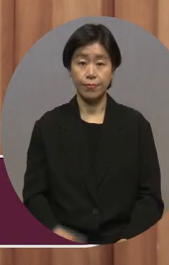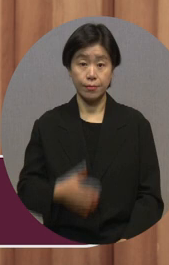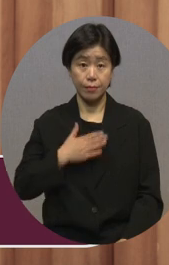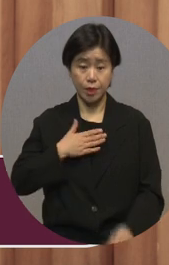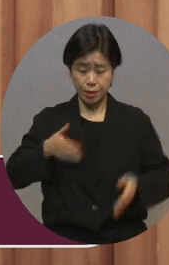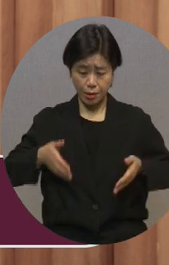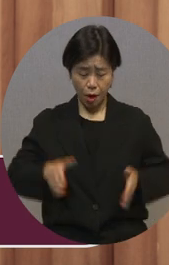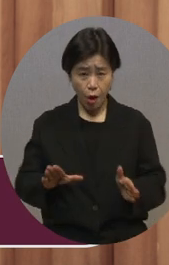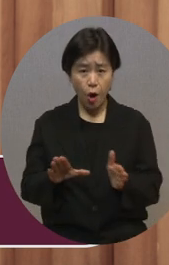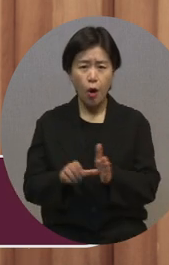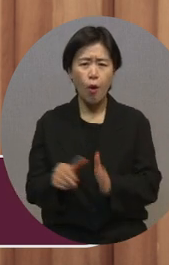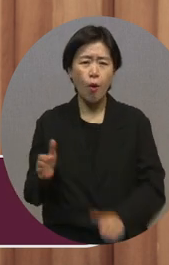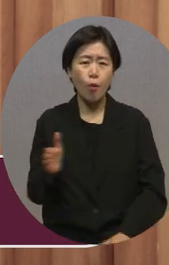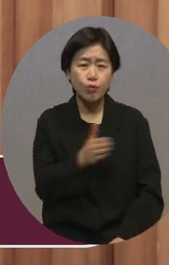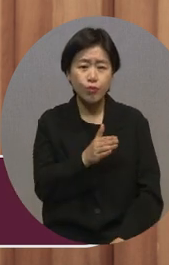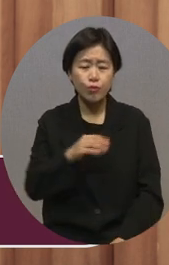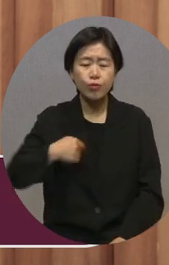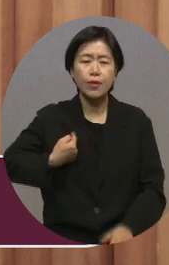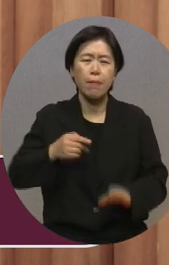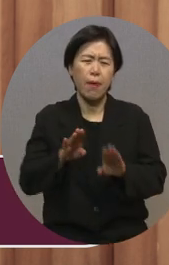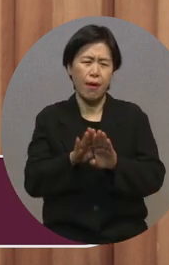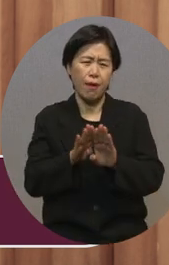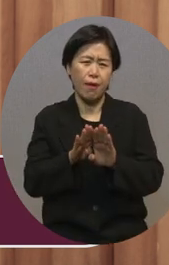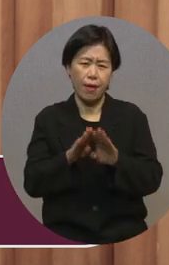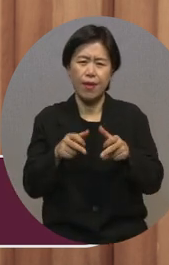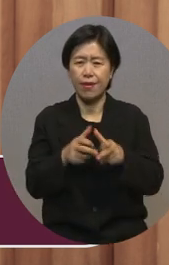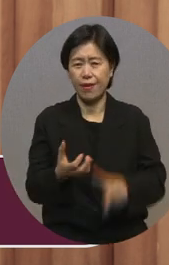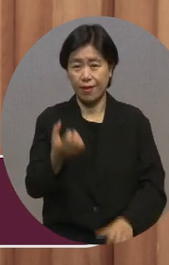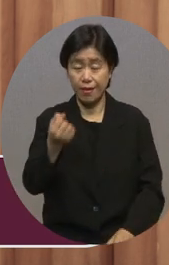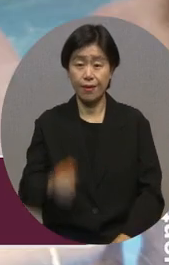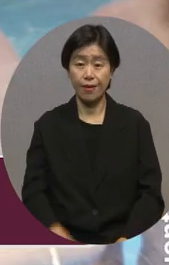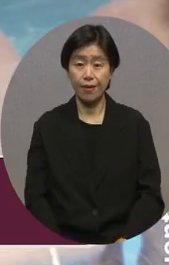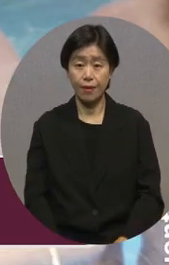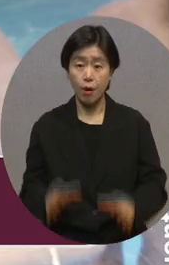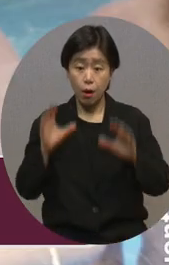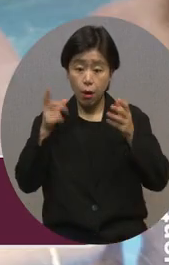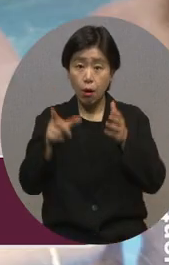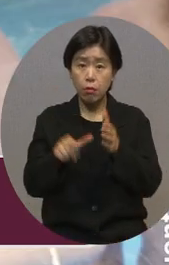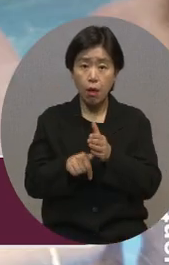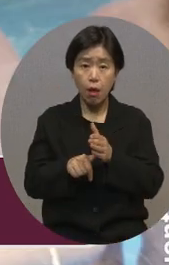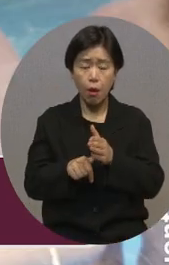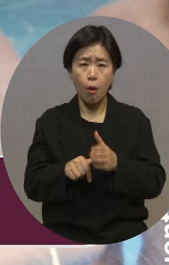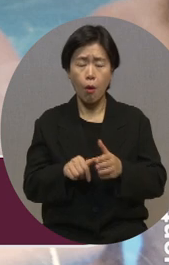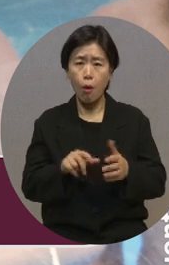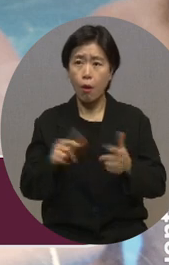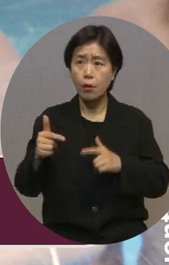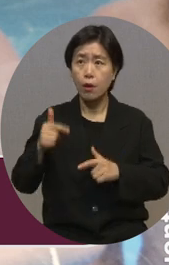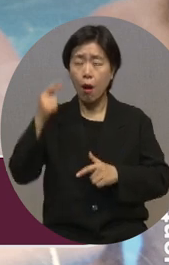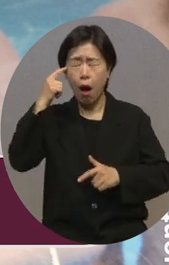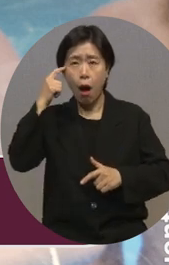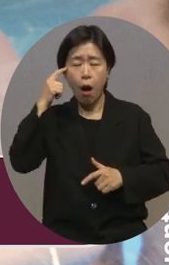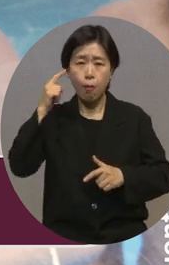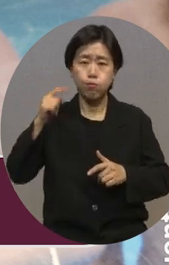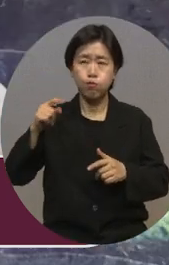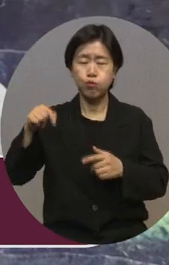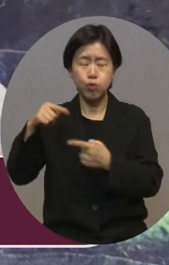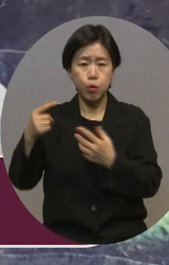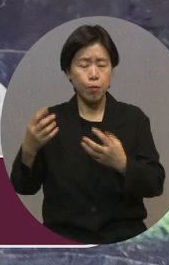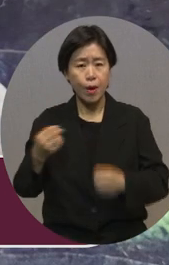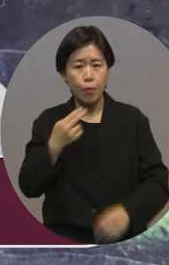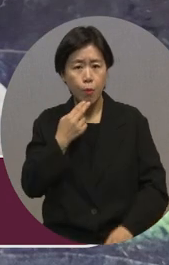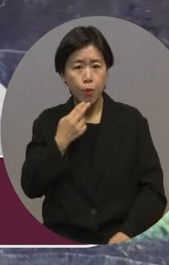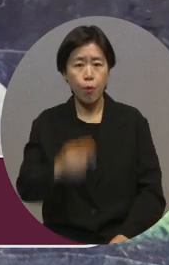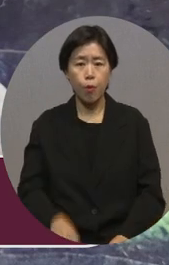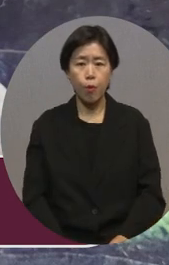저는 선천성 자폐성 장애였답니다. 어려서는 너무 산만하고